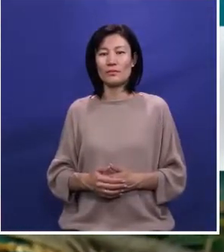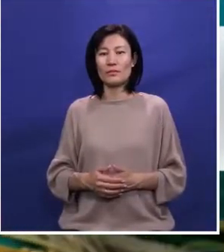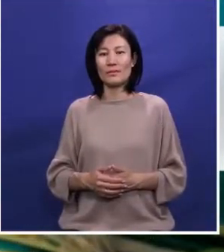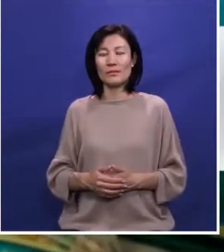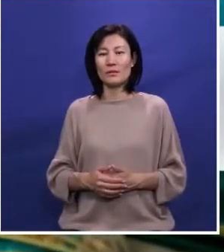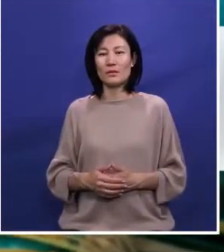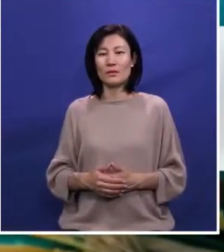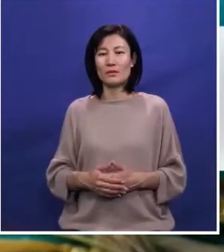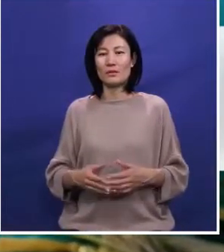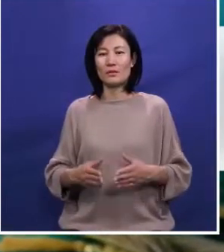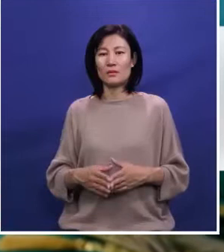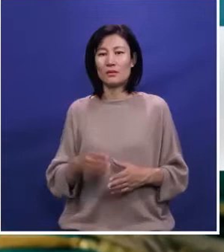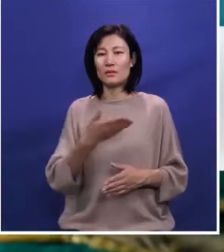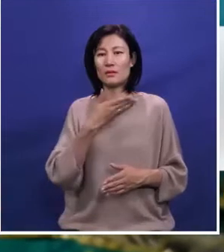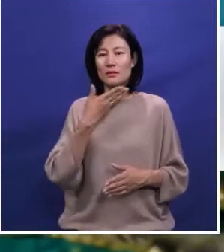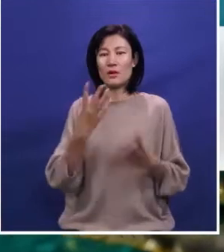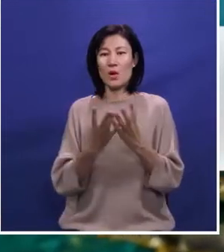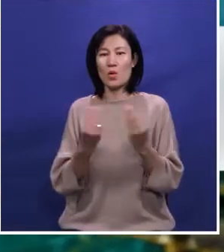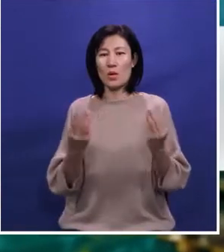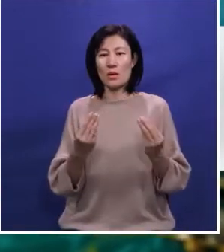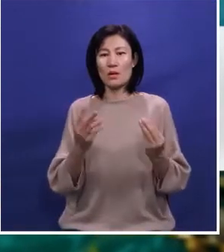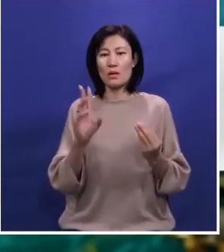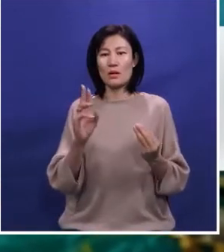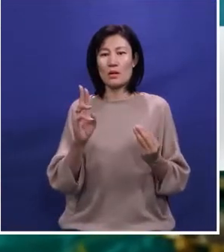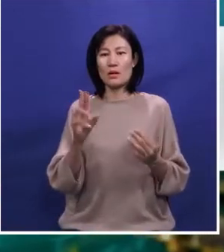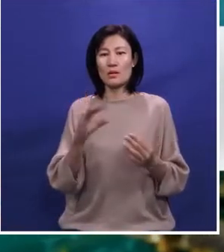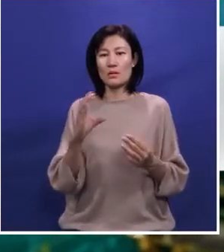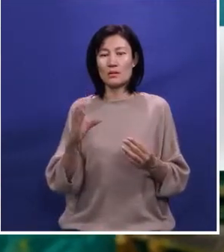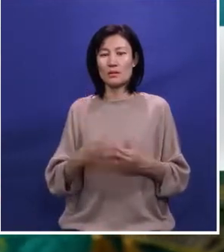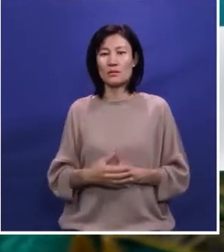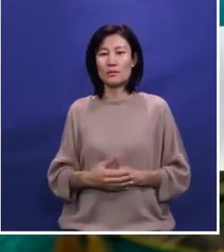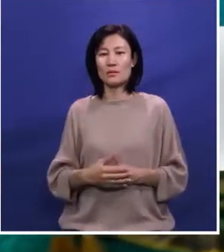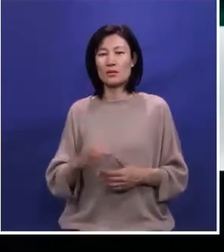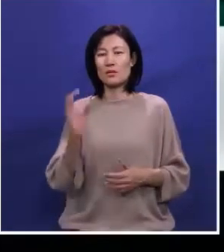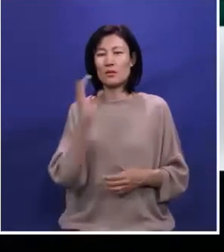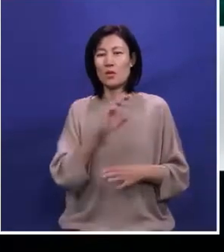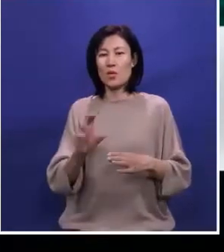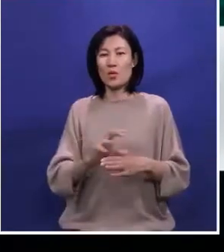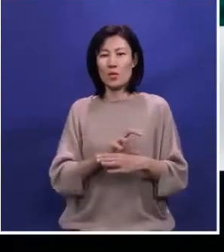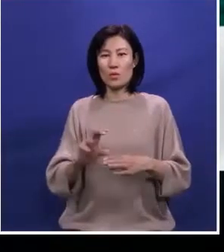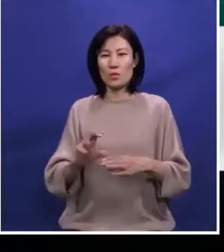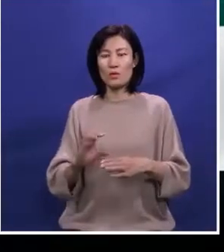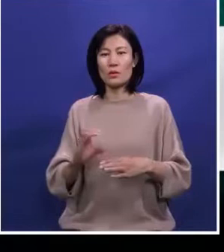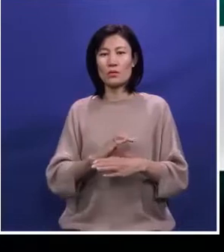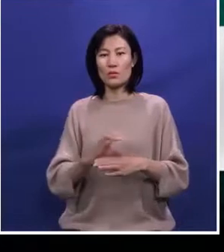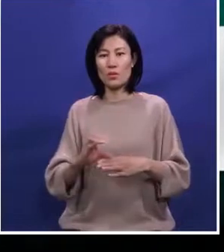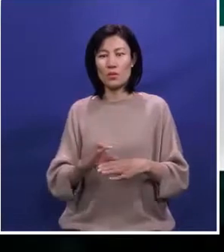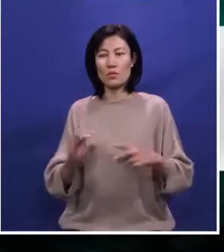жерге түсіп тұратын. Қысы жаз көк пөмбек болатын. Ол кеше 96-ты бұзған кезде күннің астында қалып күйіп кеткен, сөйтіп қайтып шықпай